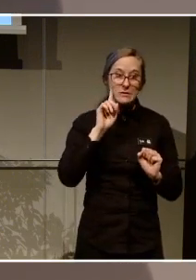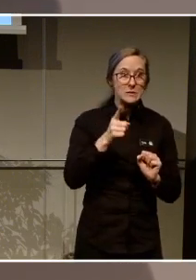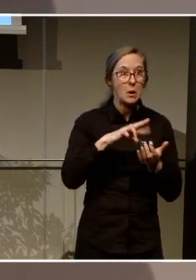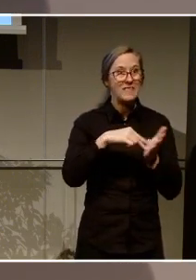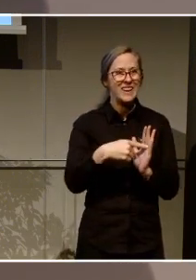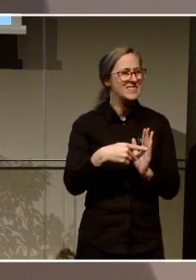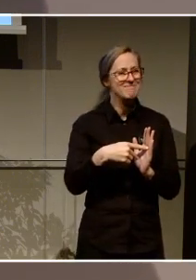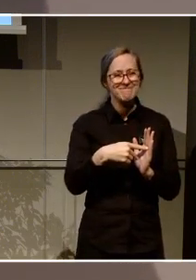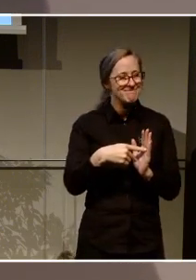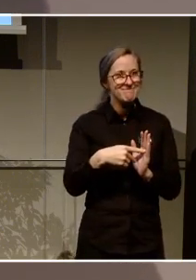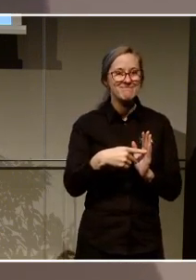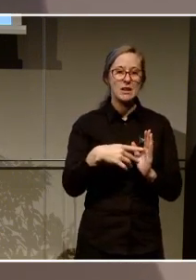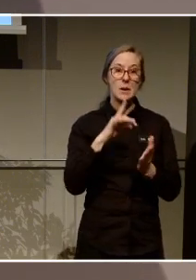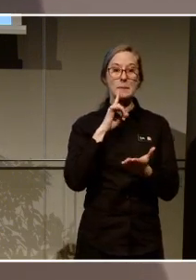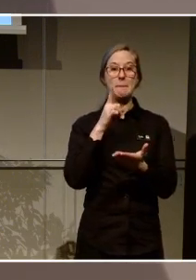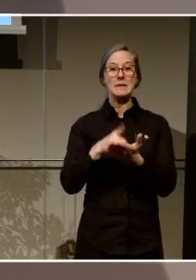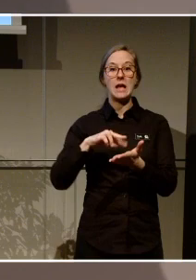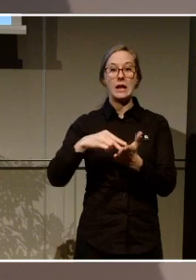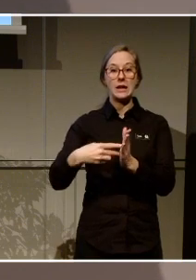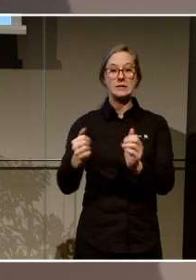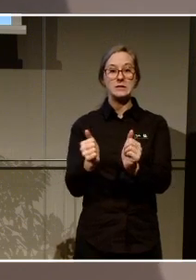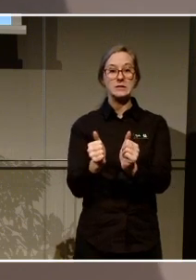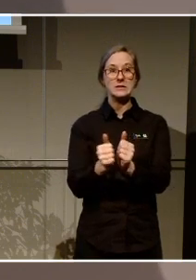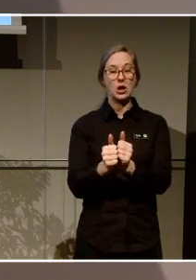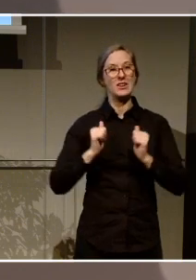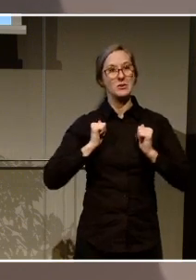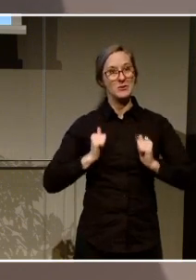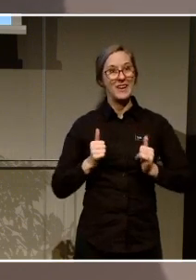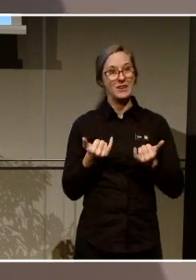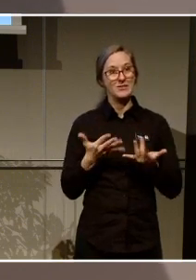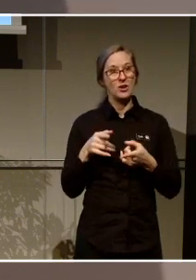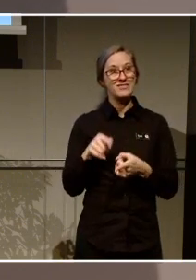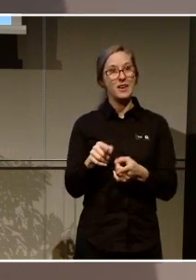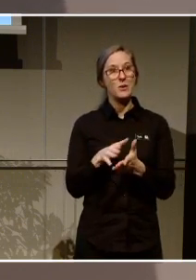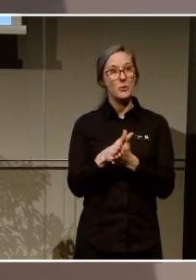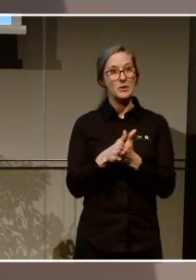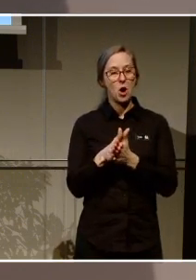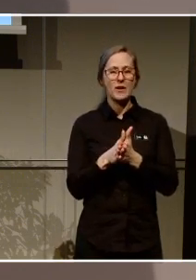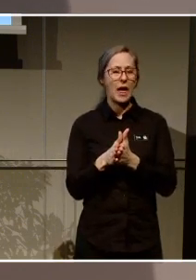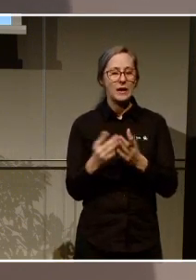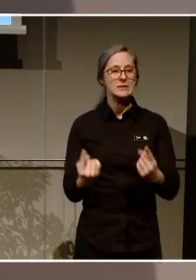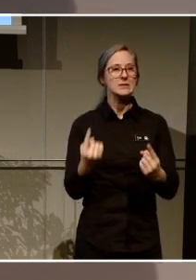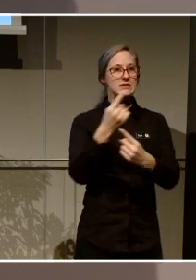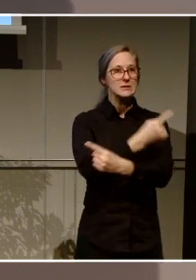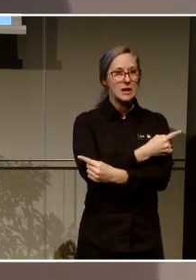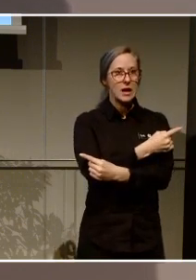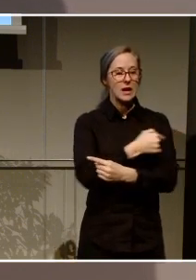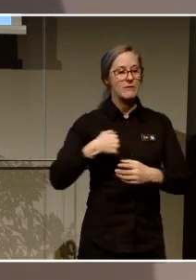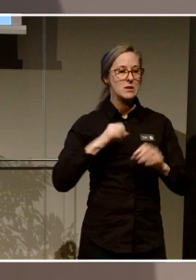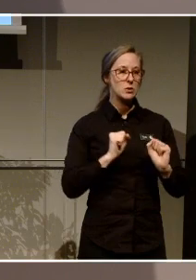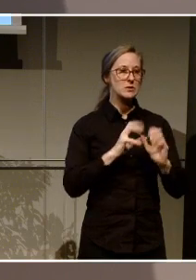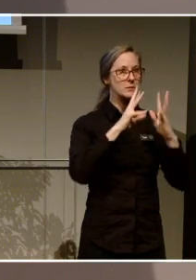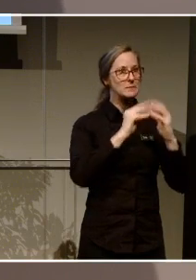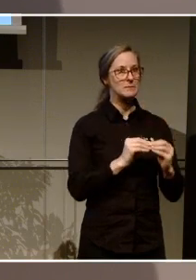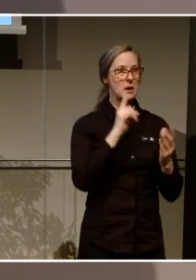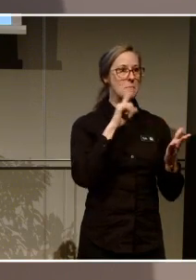där. Vi ska inte kunna beställa en teknisk pryl som tyvärr idag ofta är utmaningen. Utan vi ska kunna artikulera målet, vad vill vi med det